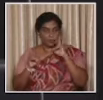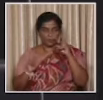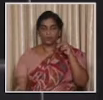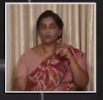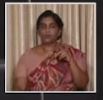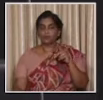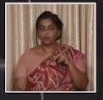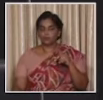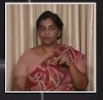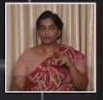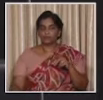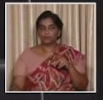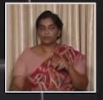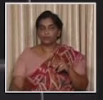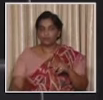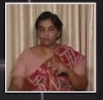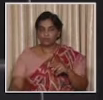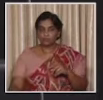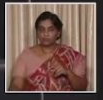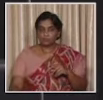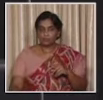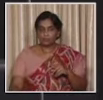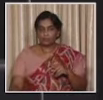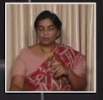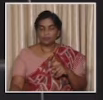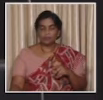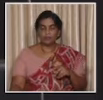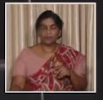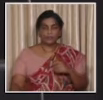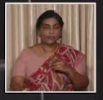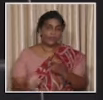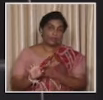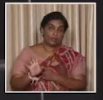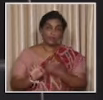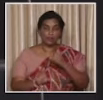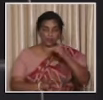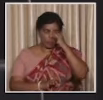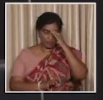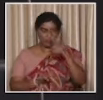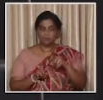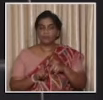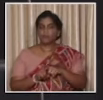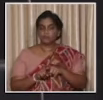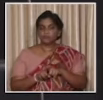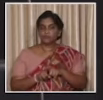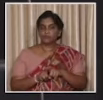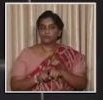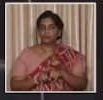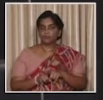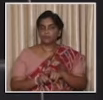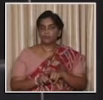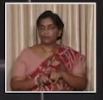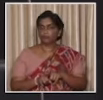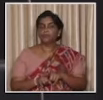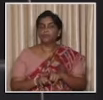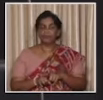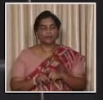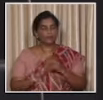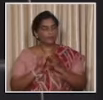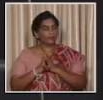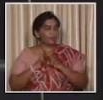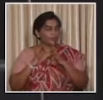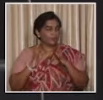மக்களின் ஒரு இளம் தலைவராக மிக பல சுமைகளுடன் கூடிய ஒரு